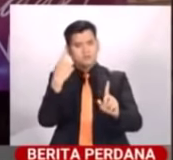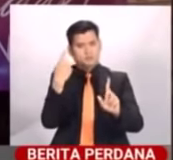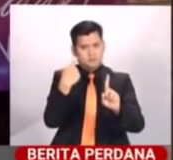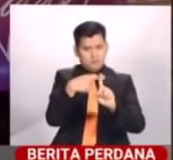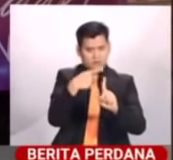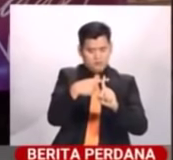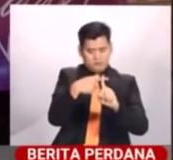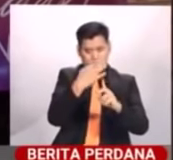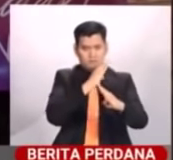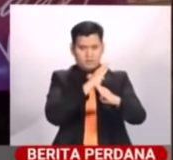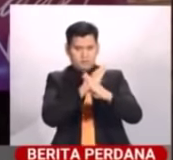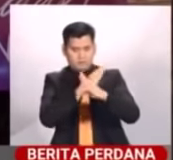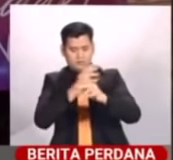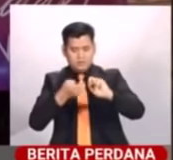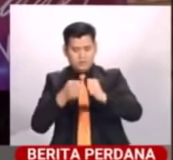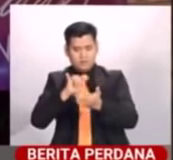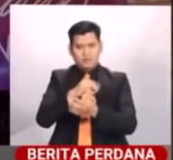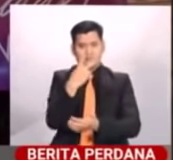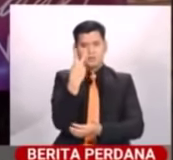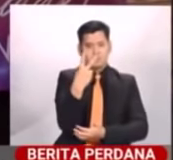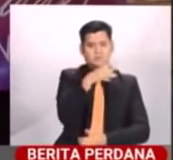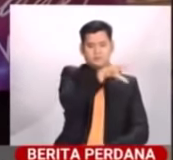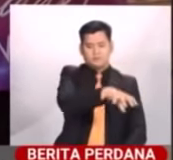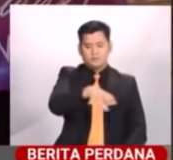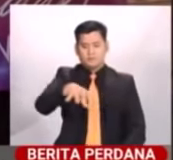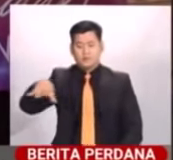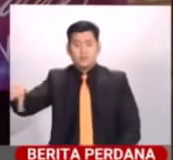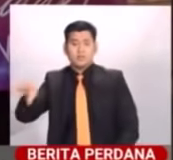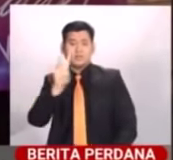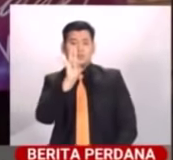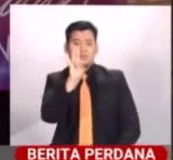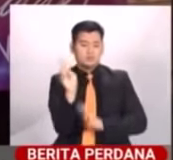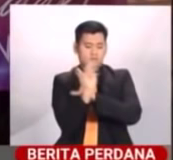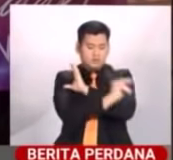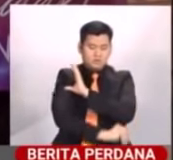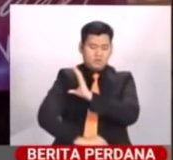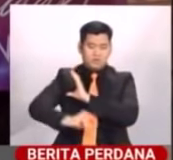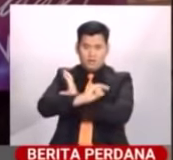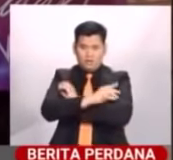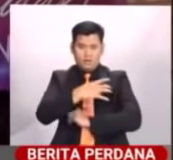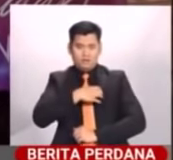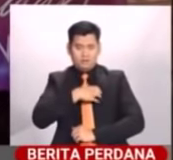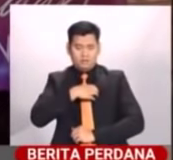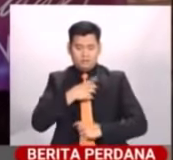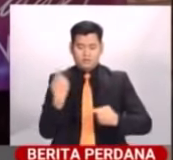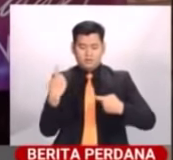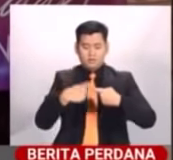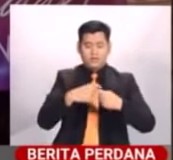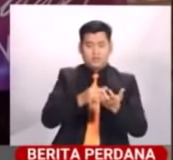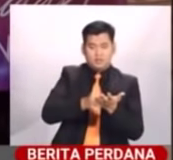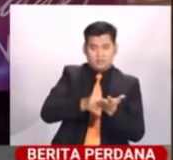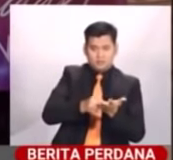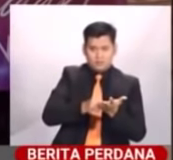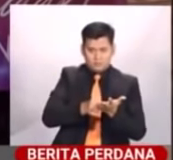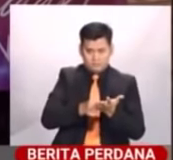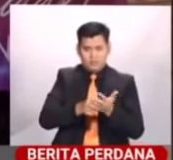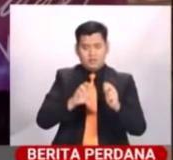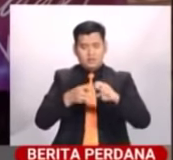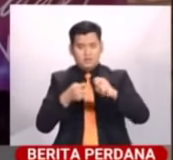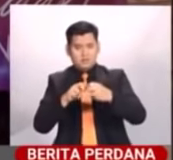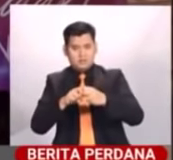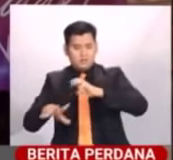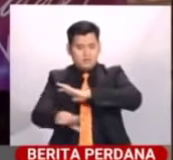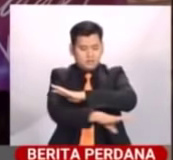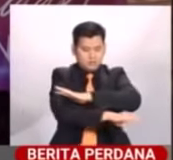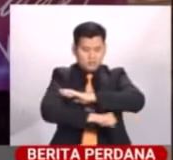berkaitan di 12 kawasan berisiko di 7 negeri, yang termasuk aduan mengenai dadah, pot dadah, jenayah kecurian dan ponteng